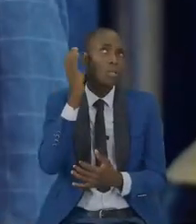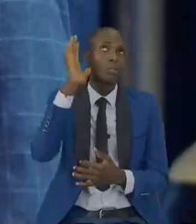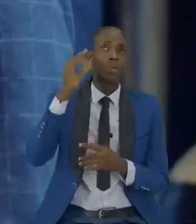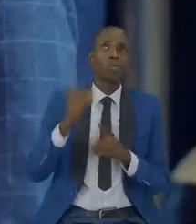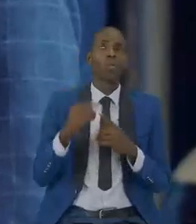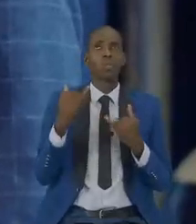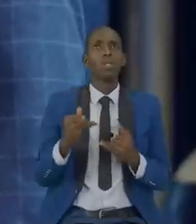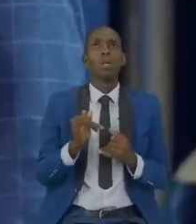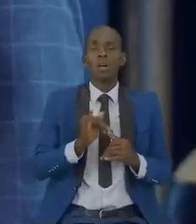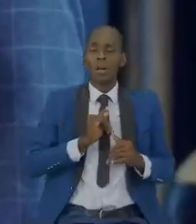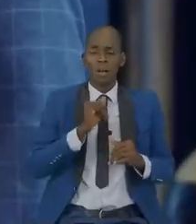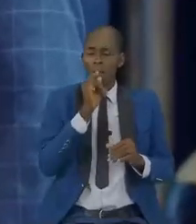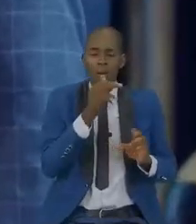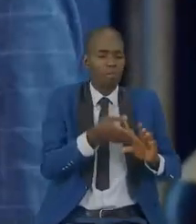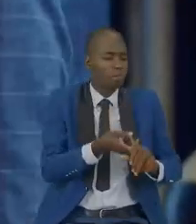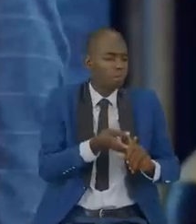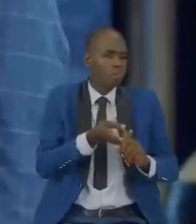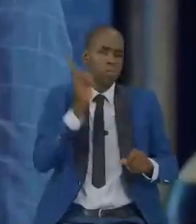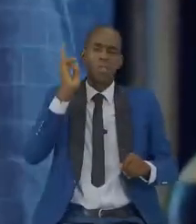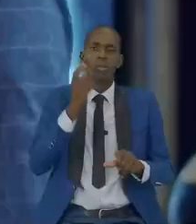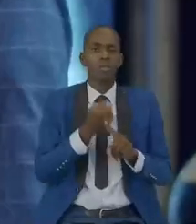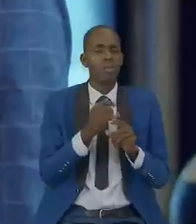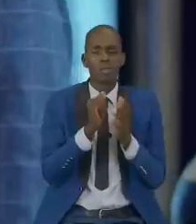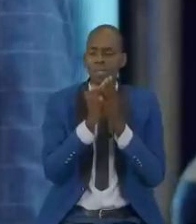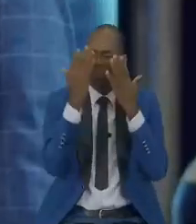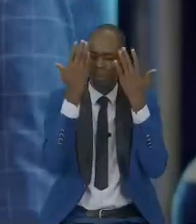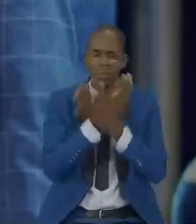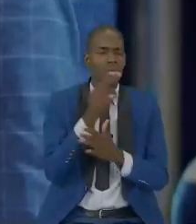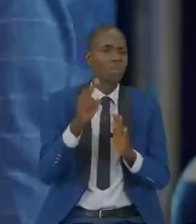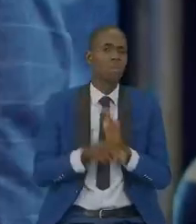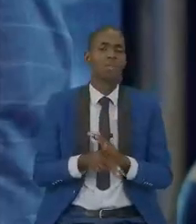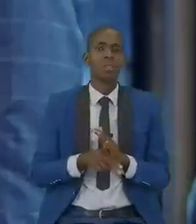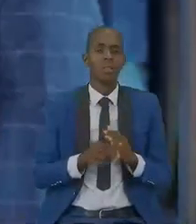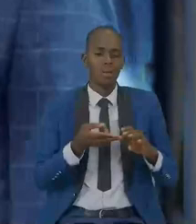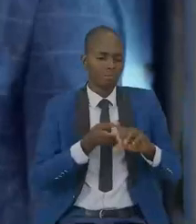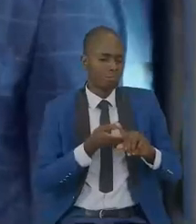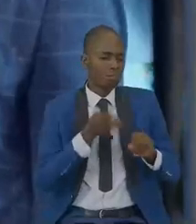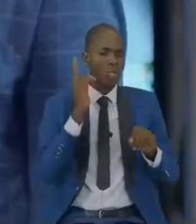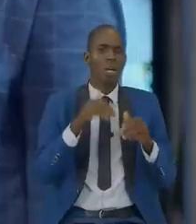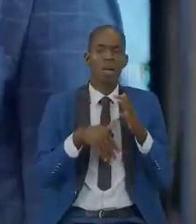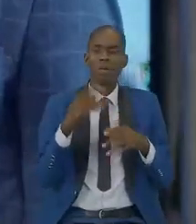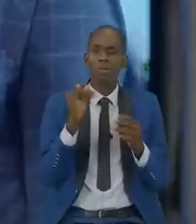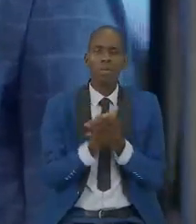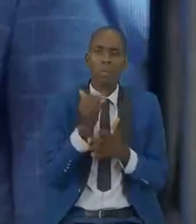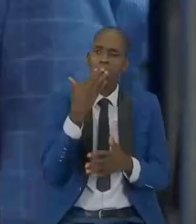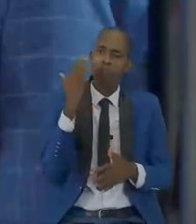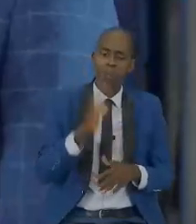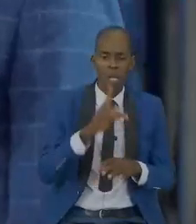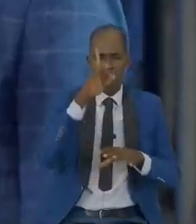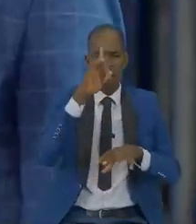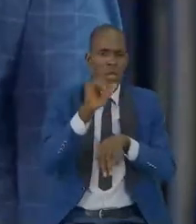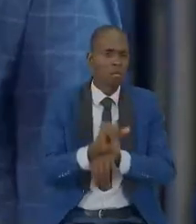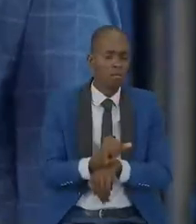J'ai entendu sans conteste ta parole aujourd'hui. Je sors des ténèbres. Je sors du